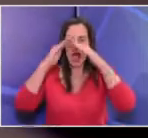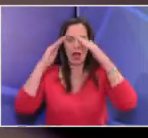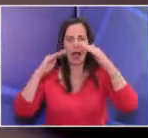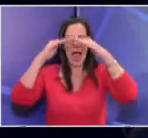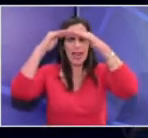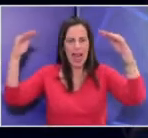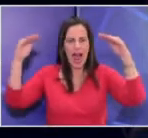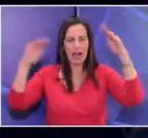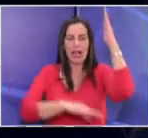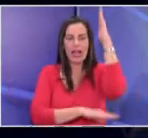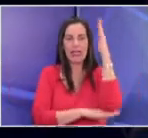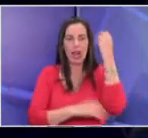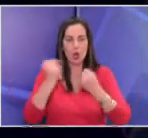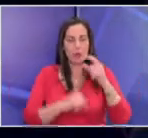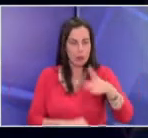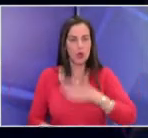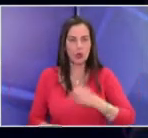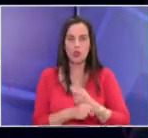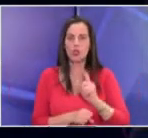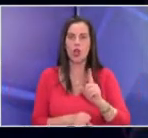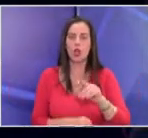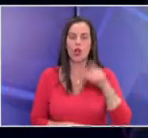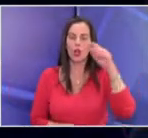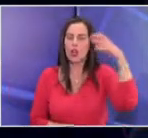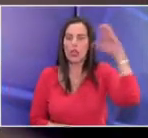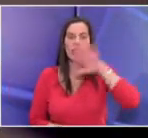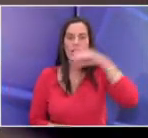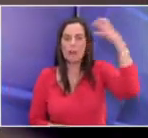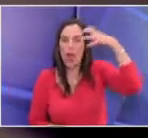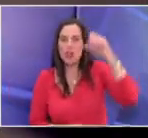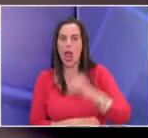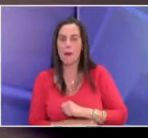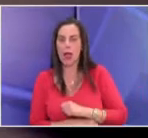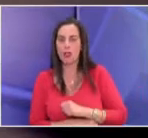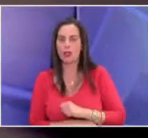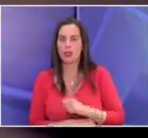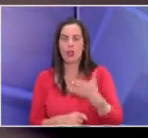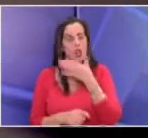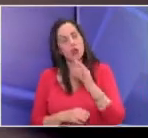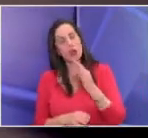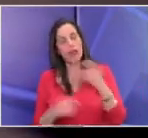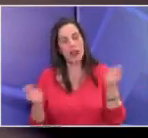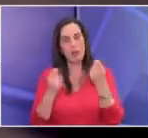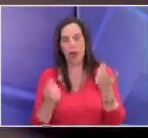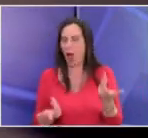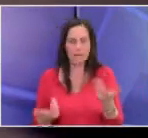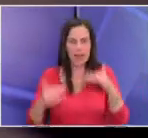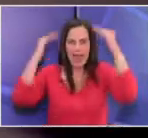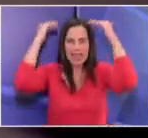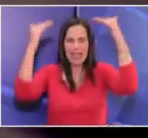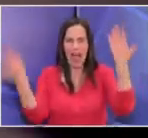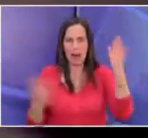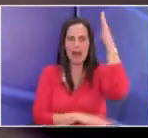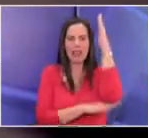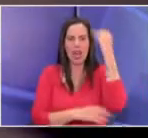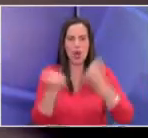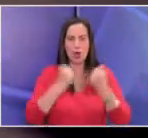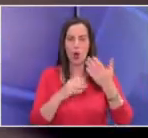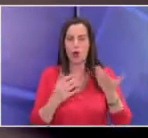אותו חינוך. אבל זה מדהים, מה שאת אומרת, הוא מדהים פה. זאת אומרת, מערכת חינוך חרדית ממלכתית, תחת השגחת...